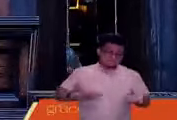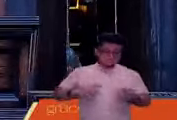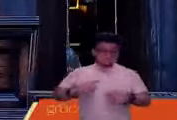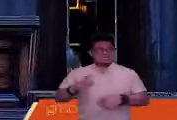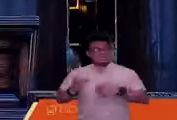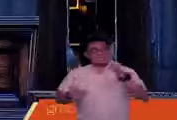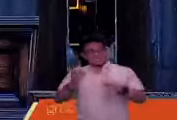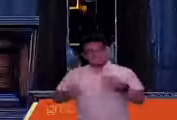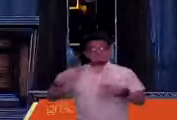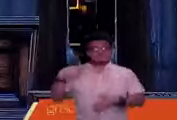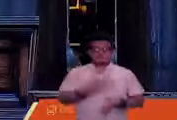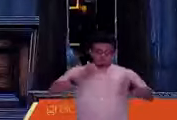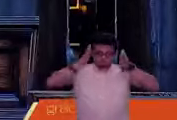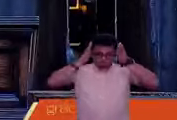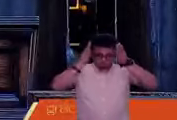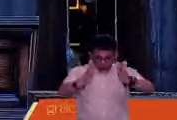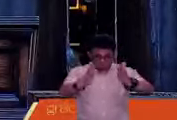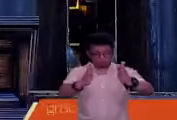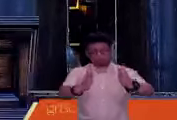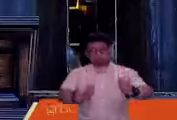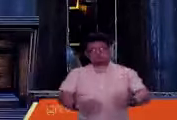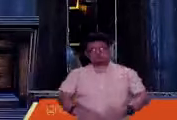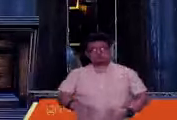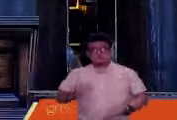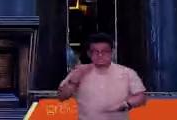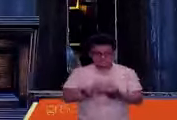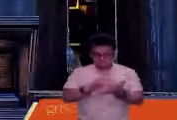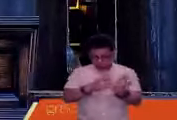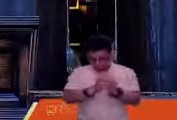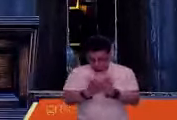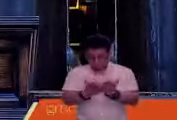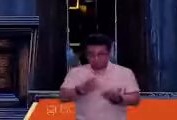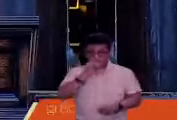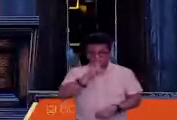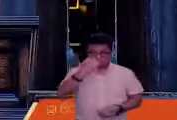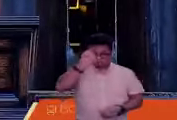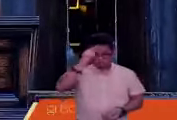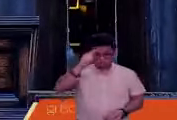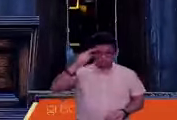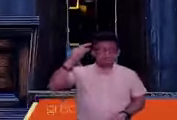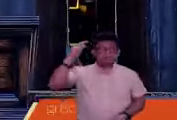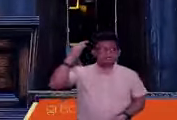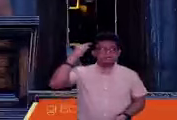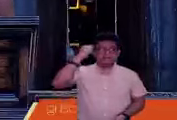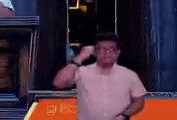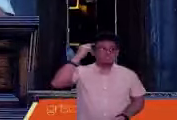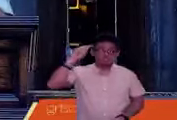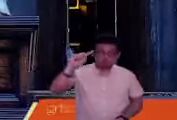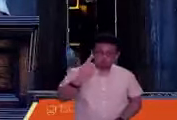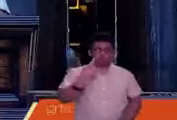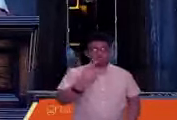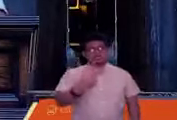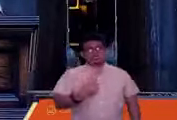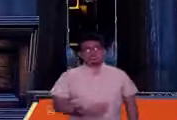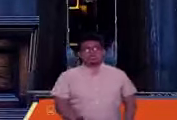life, kita mutuo gyud sa atong Ginoong Hesukristo nga kita